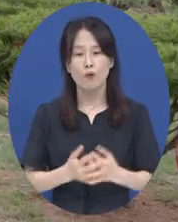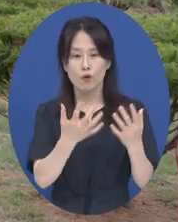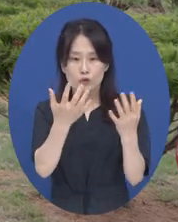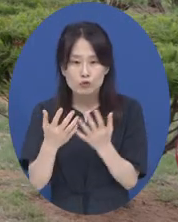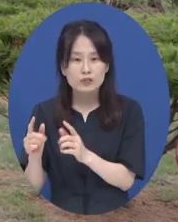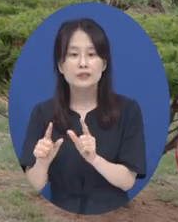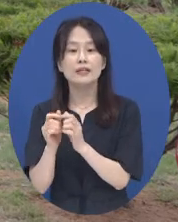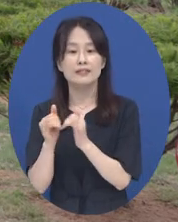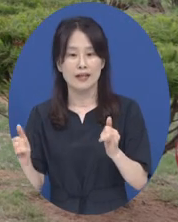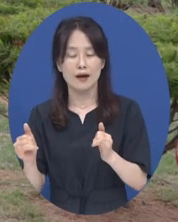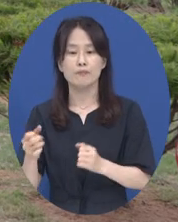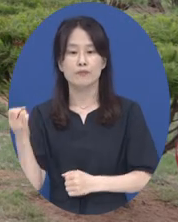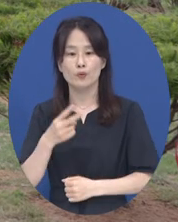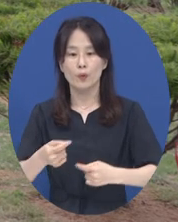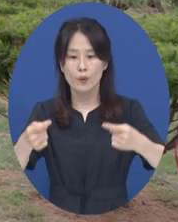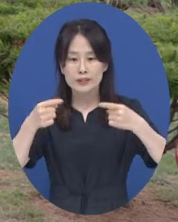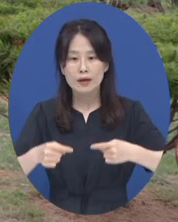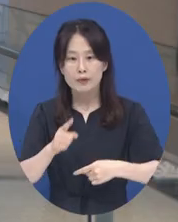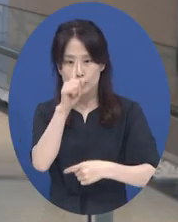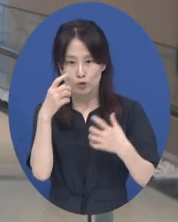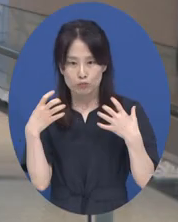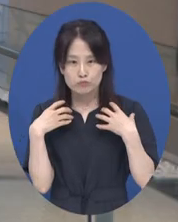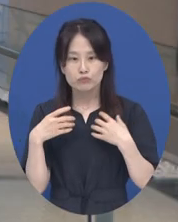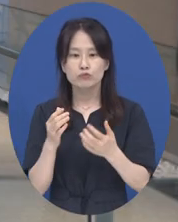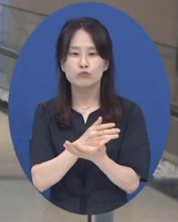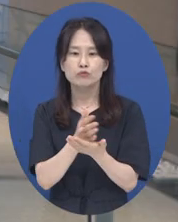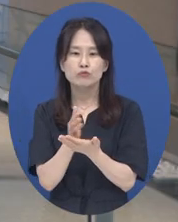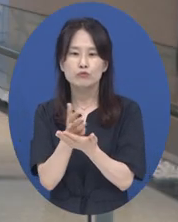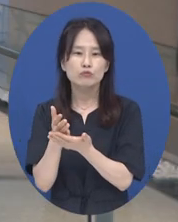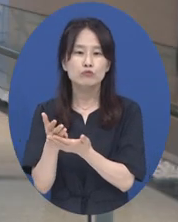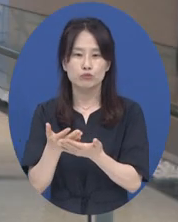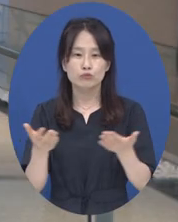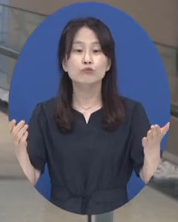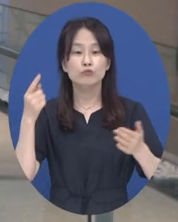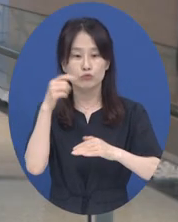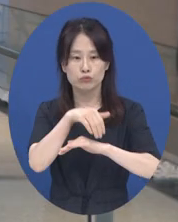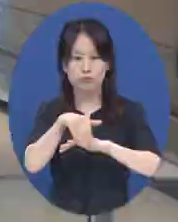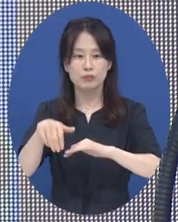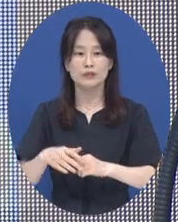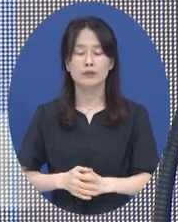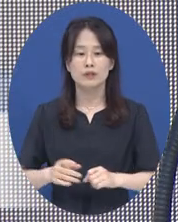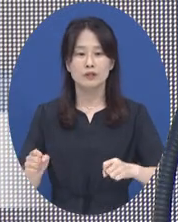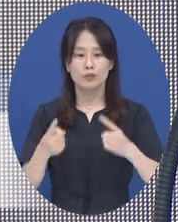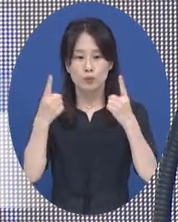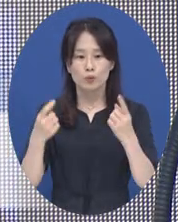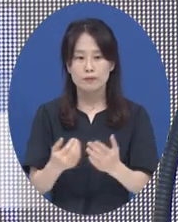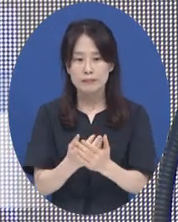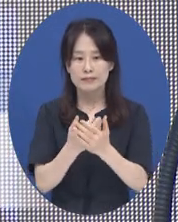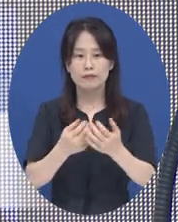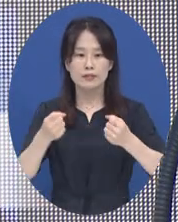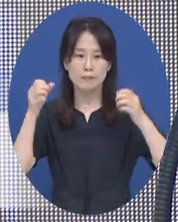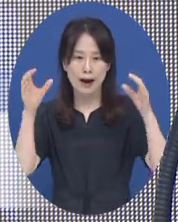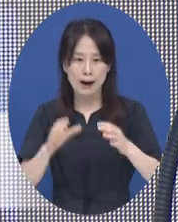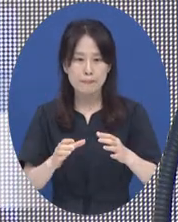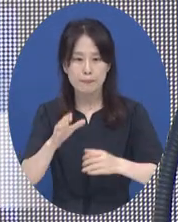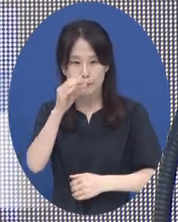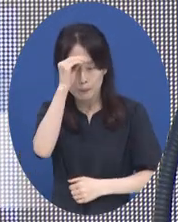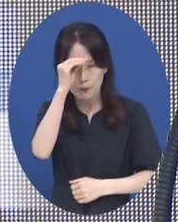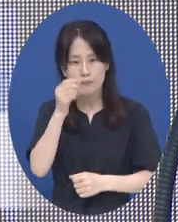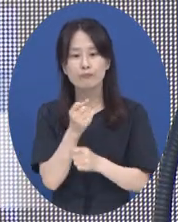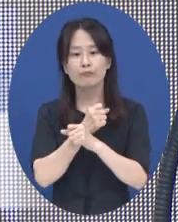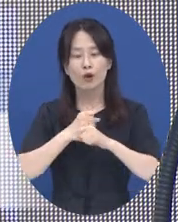혜택은 유치지역 주민과 참여한 지방정부들에게 골고루 돌아가게 됩니다. 상생과 협력의